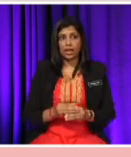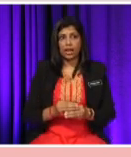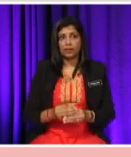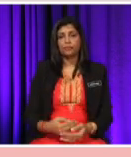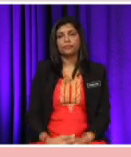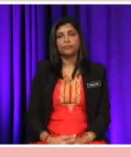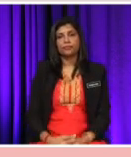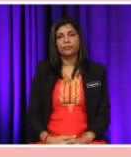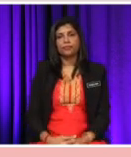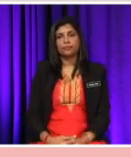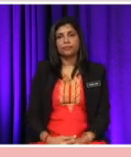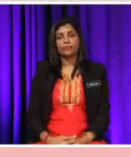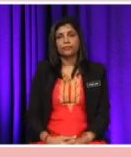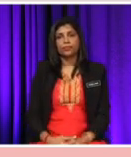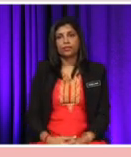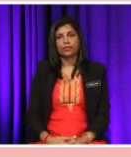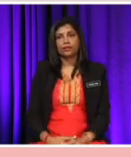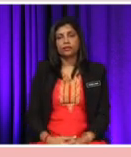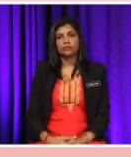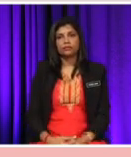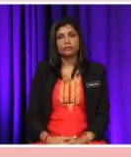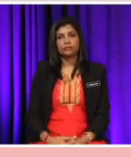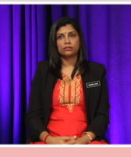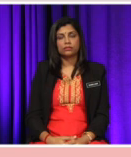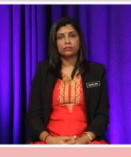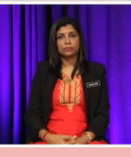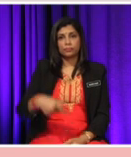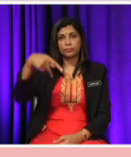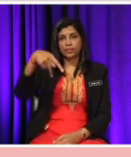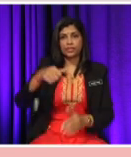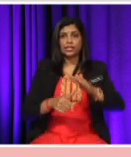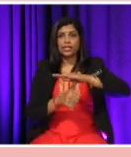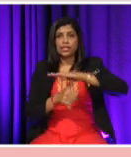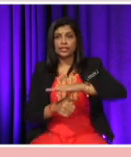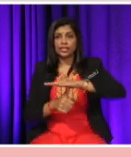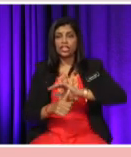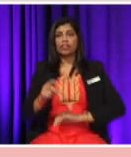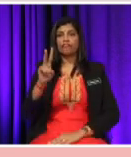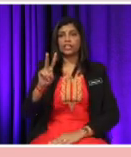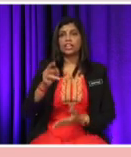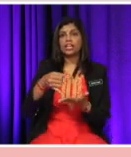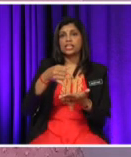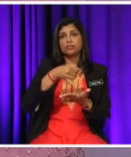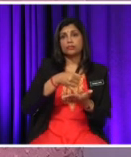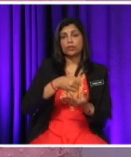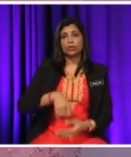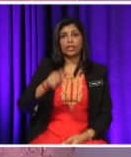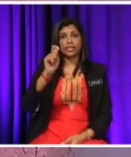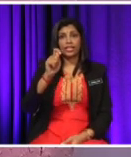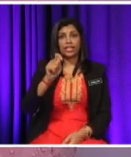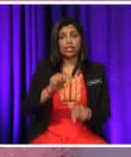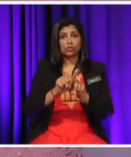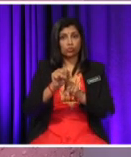pvt di mana P adalah tekanan v adalah isi padu dan Tea adalah suhu Oke